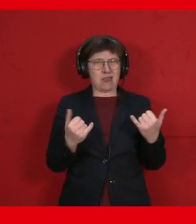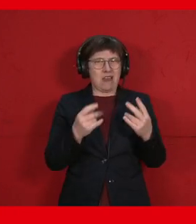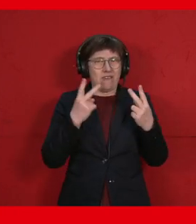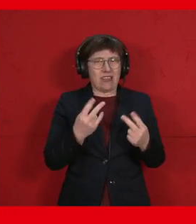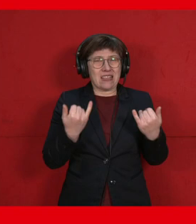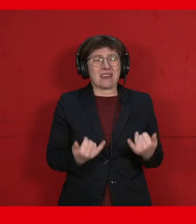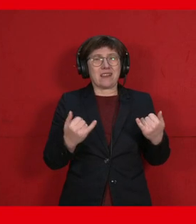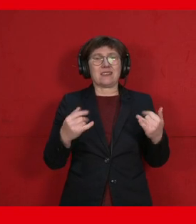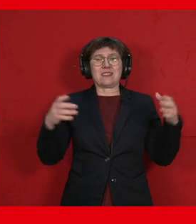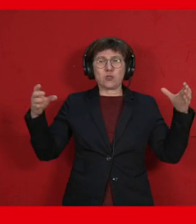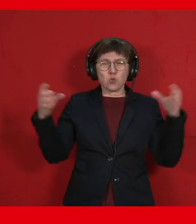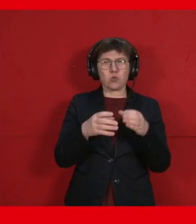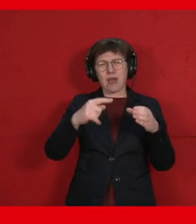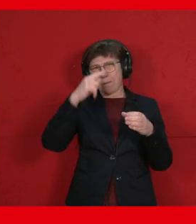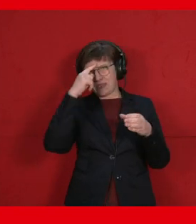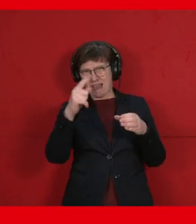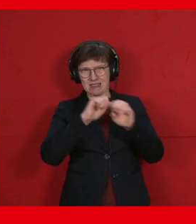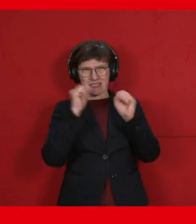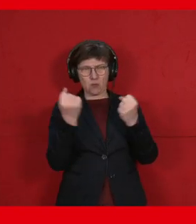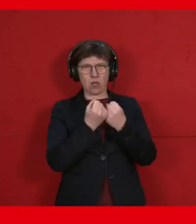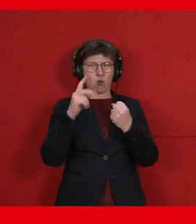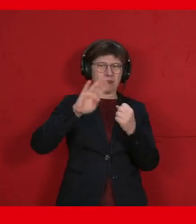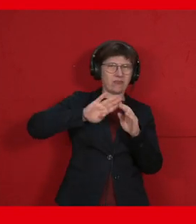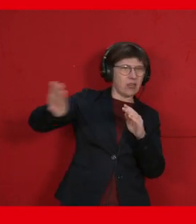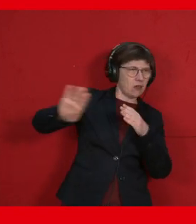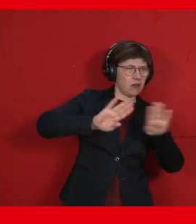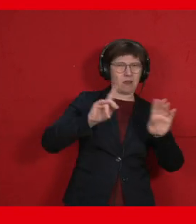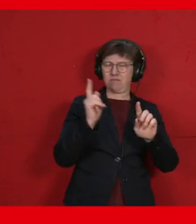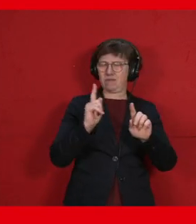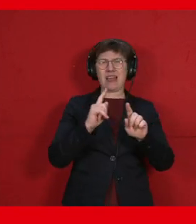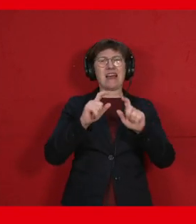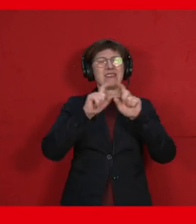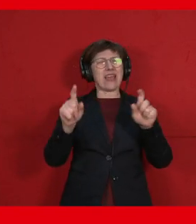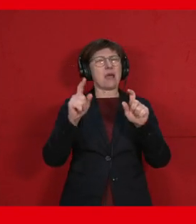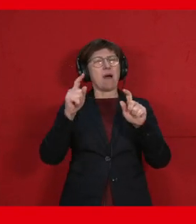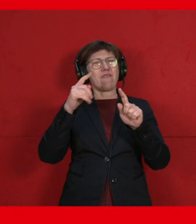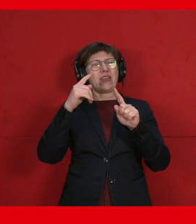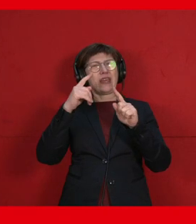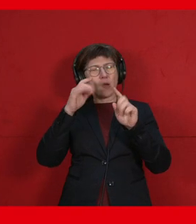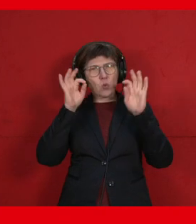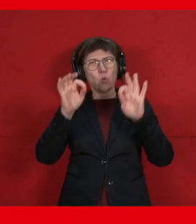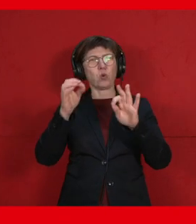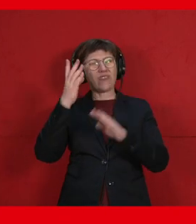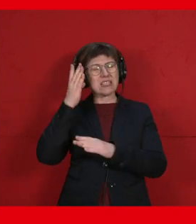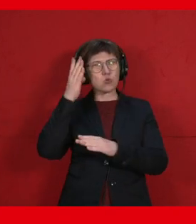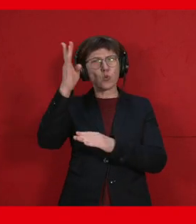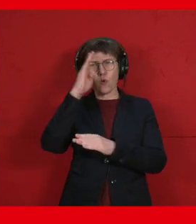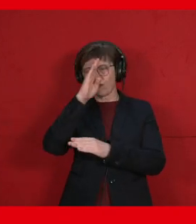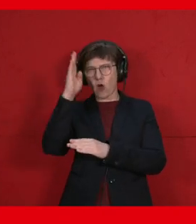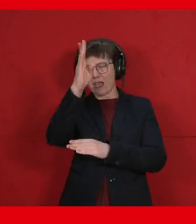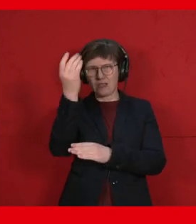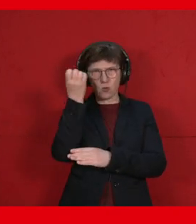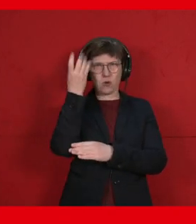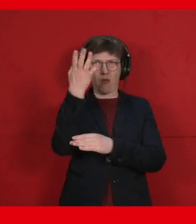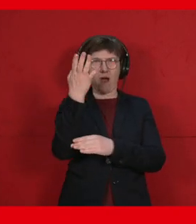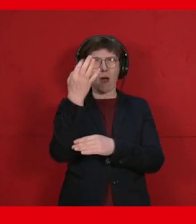dass man vieles zusammendenkt in dieser Situation. Die Idee der Missionen ist generell eine sehr, sehr gute Idee, weil es einfach klar macht,